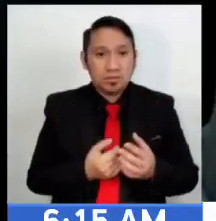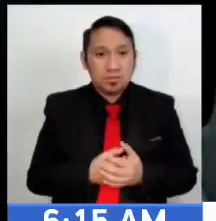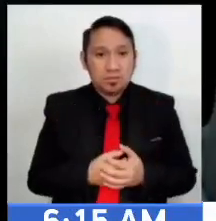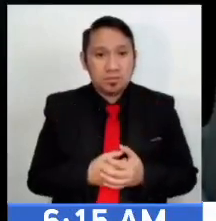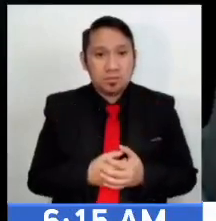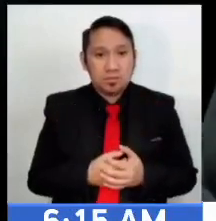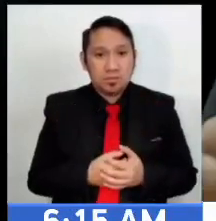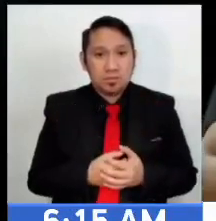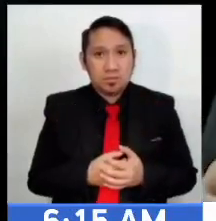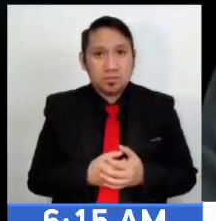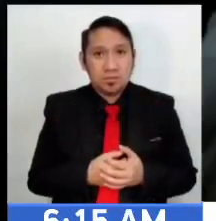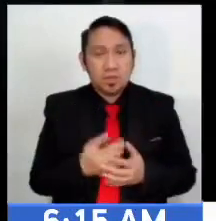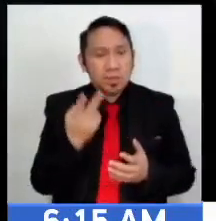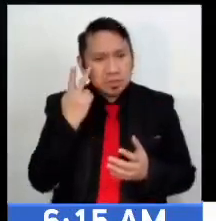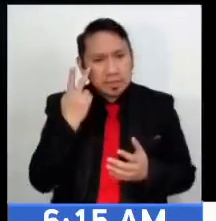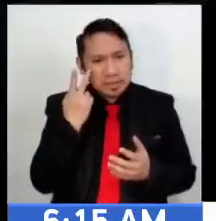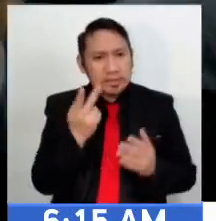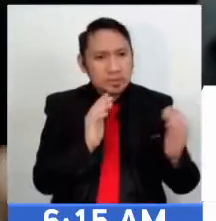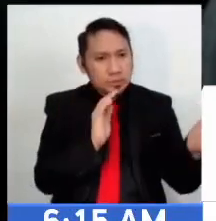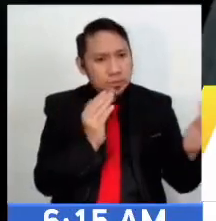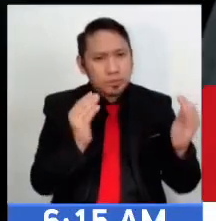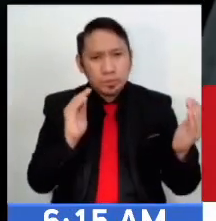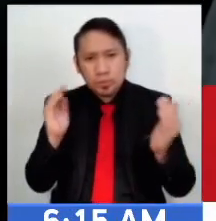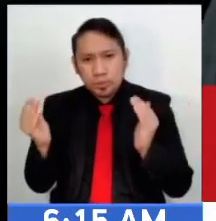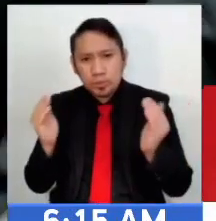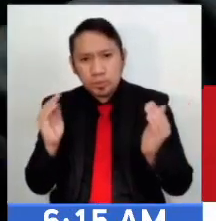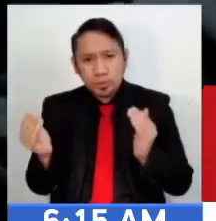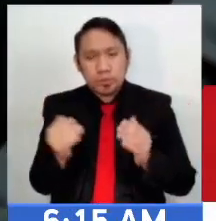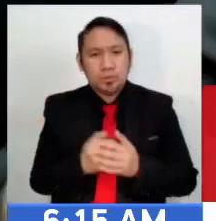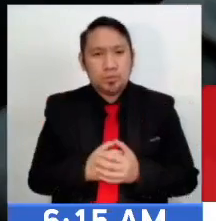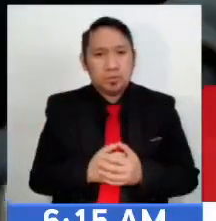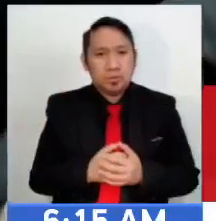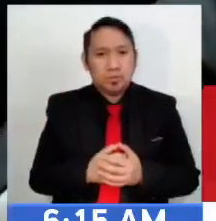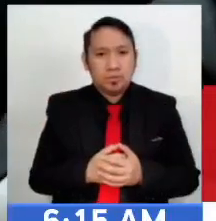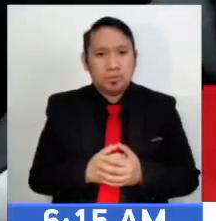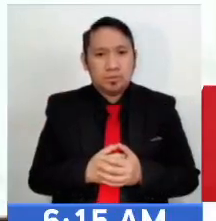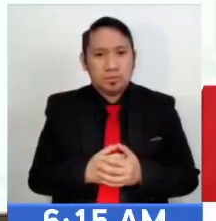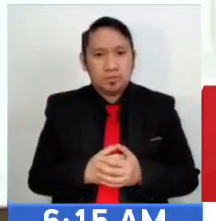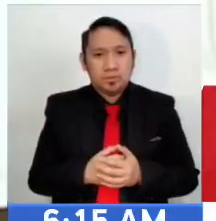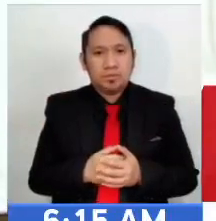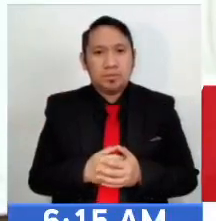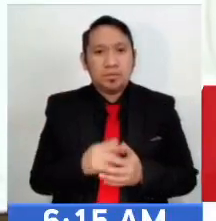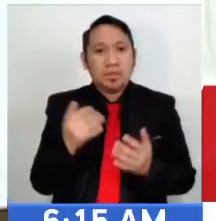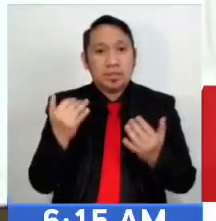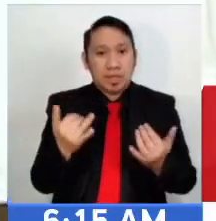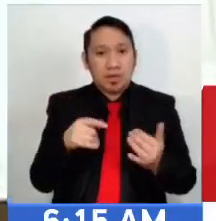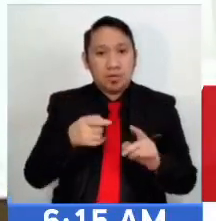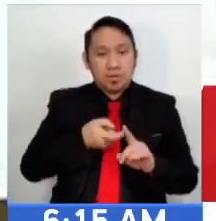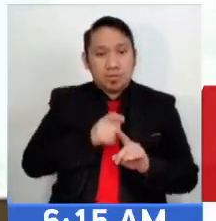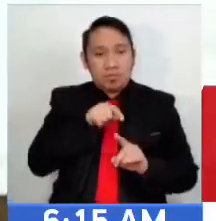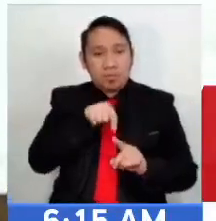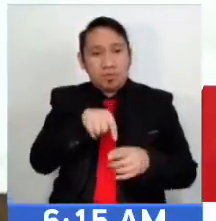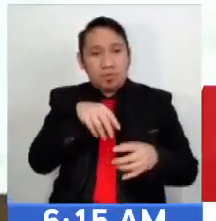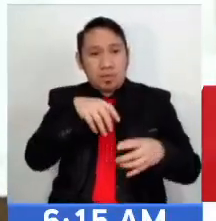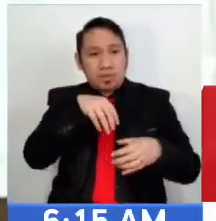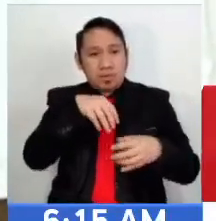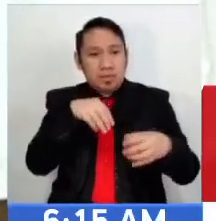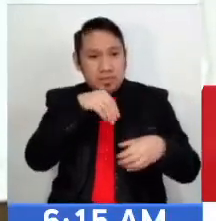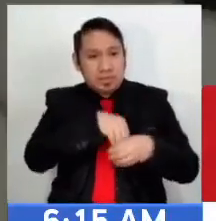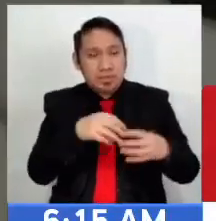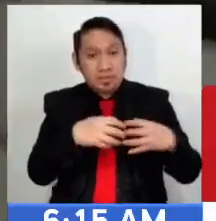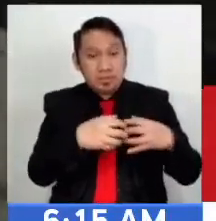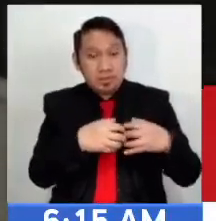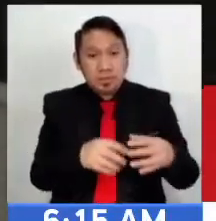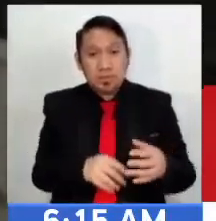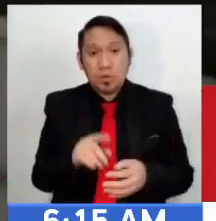para po may comparison, para po hindi sabihin na, kasi nagaling lang sa ganyan, dapat galing mismo sa makina. Ang halos 100,000 VCM na